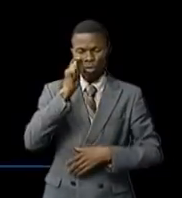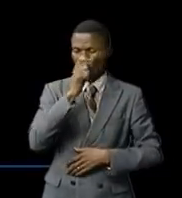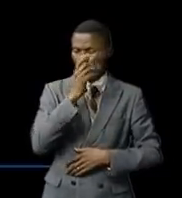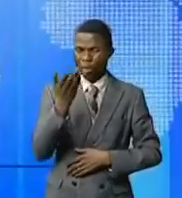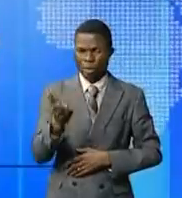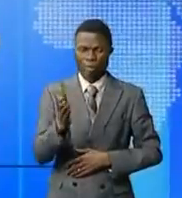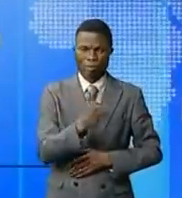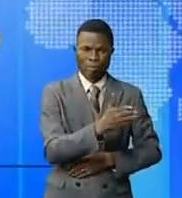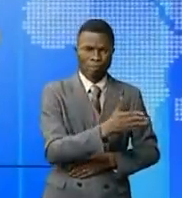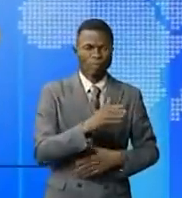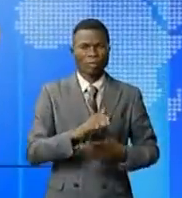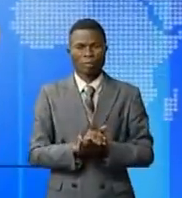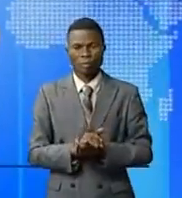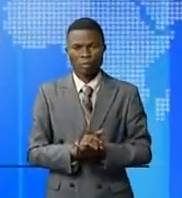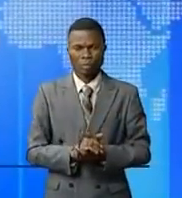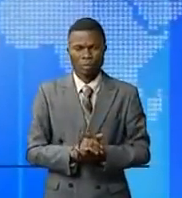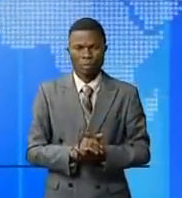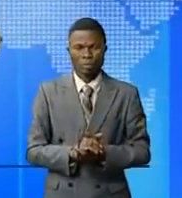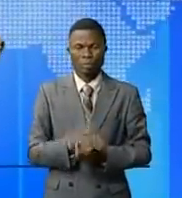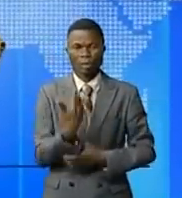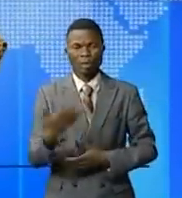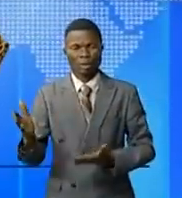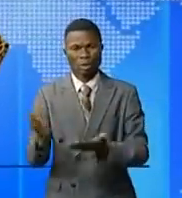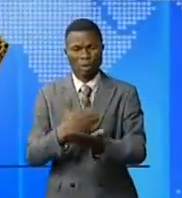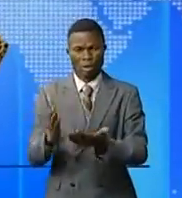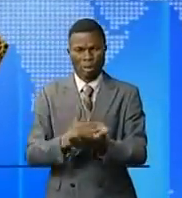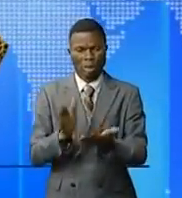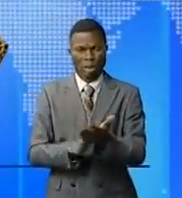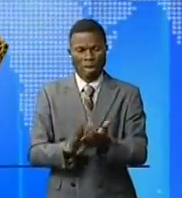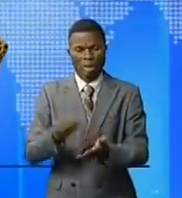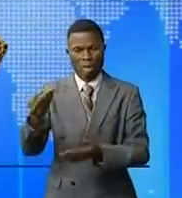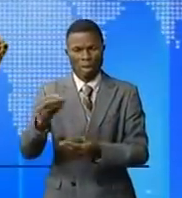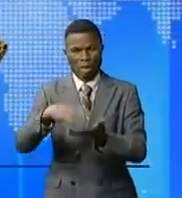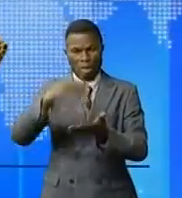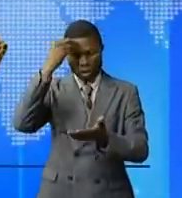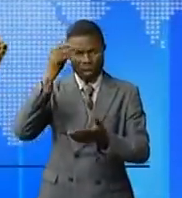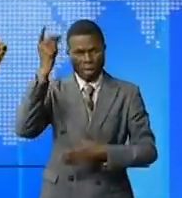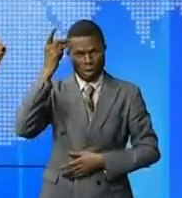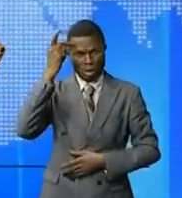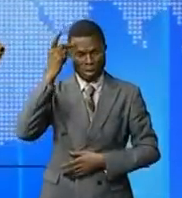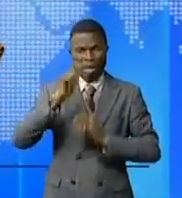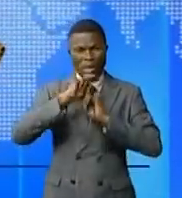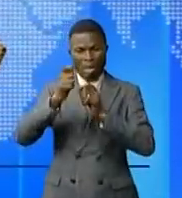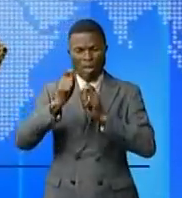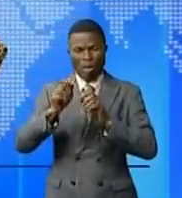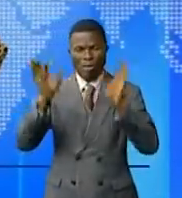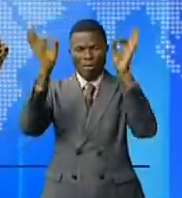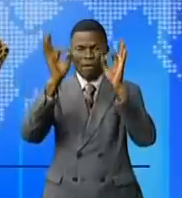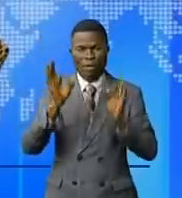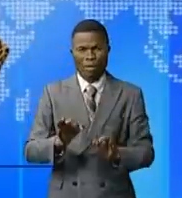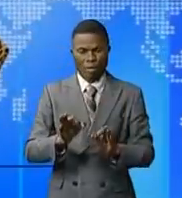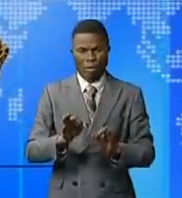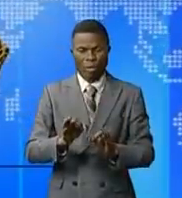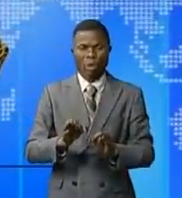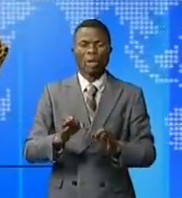personnes. Des kits scolaires remis à quelques élèves de la capitale, ce geste de la Fédération de la